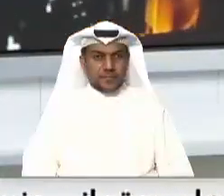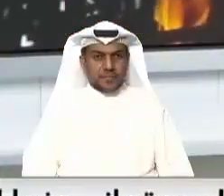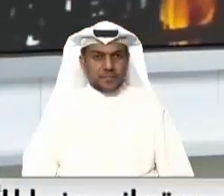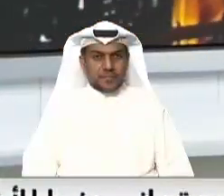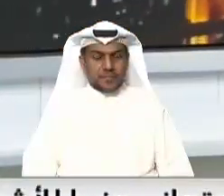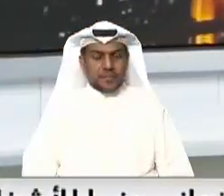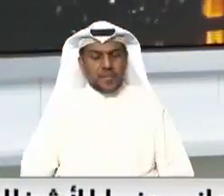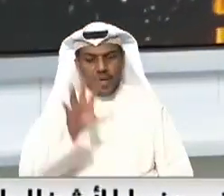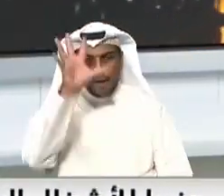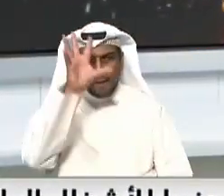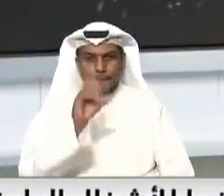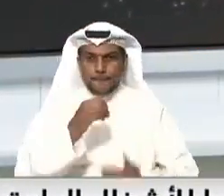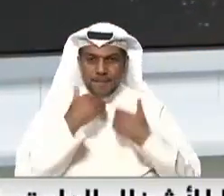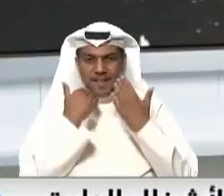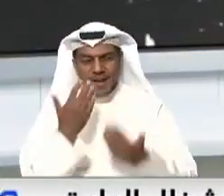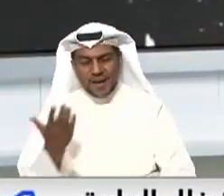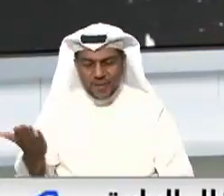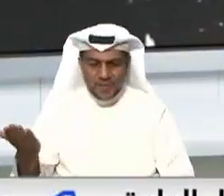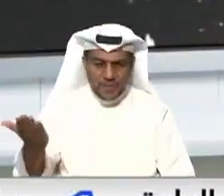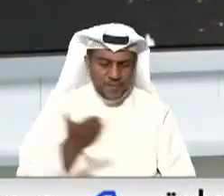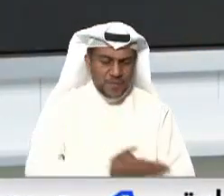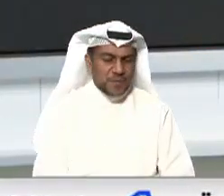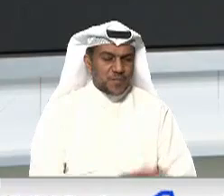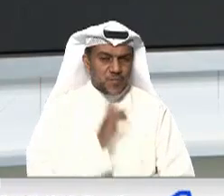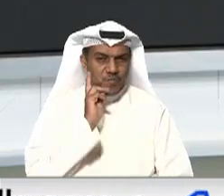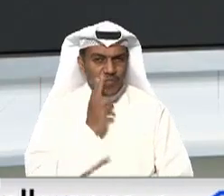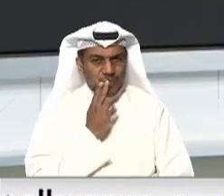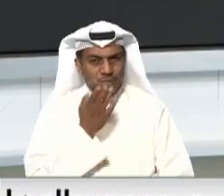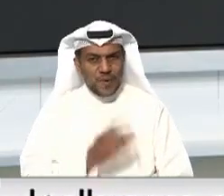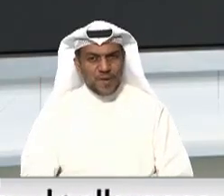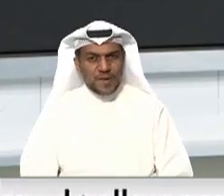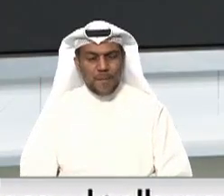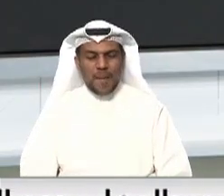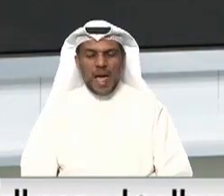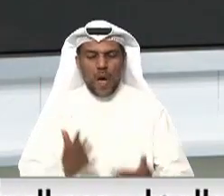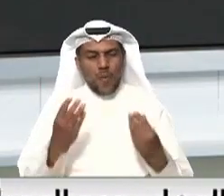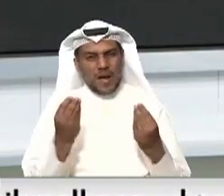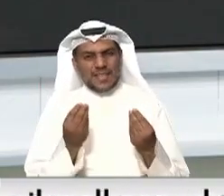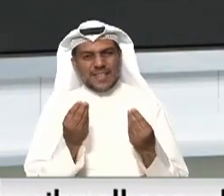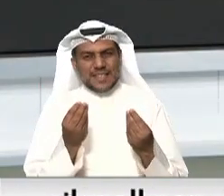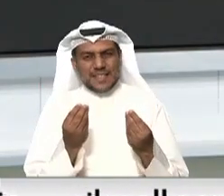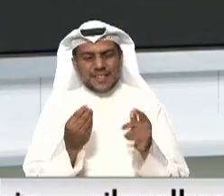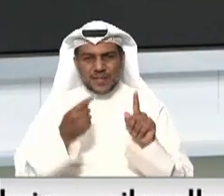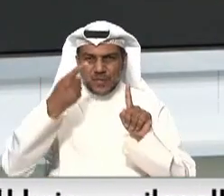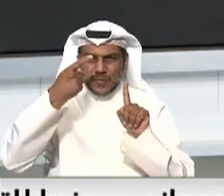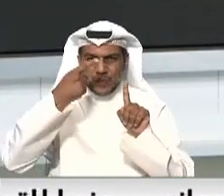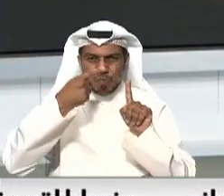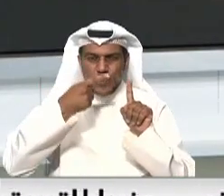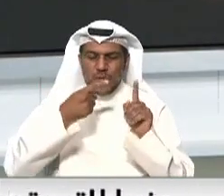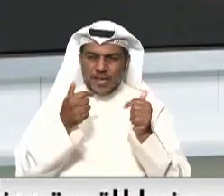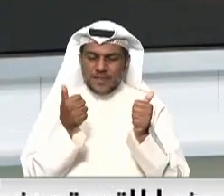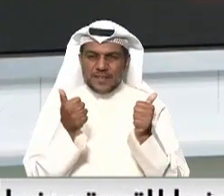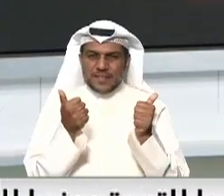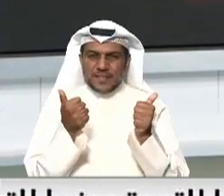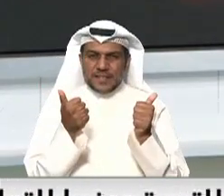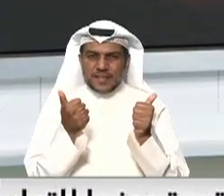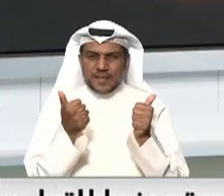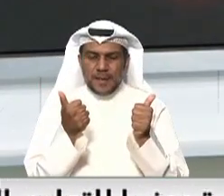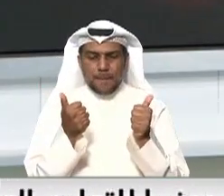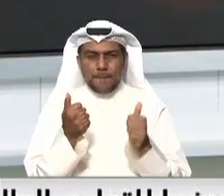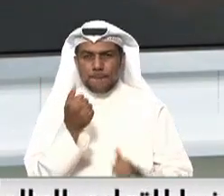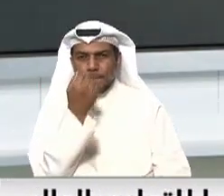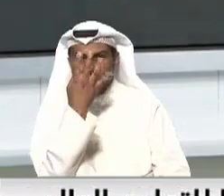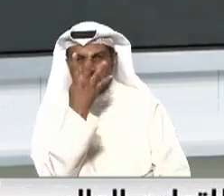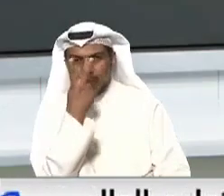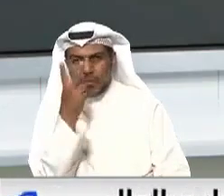نمسي عليكم بالخير اعزائي المشاهدين الاجواء الحاليه اجواء معتدله وتصل درجات الحراره حاليا في معظم المناطق البريه ما بين